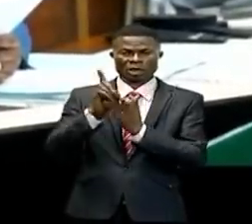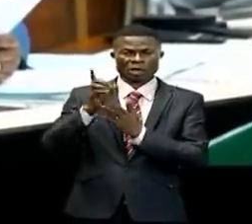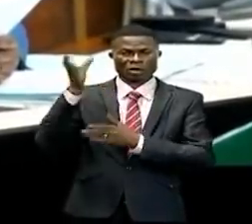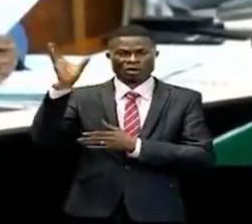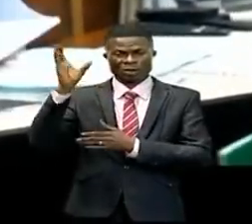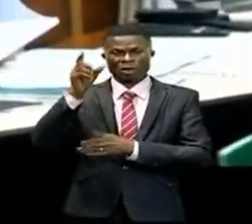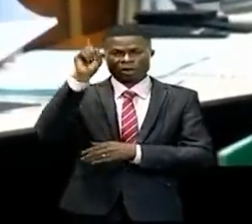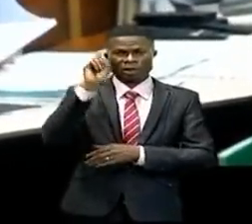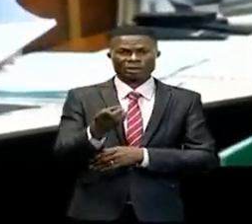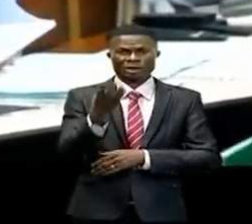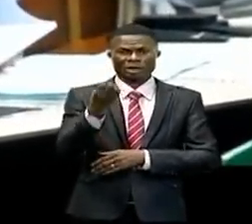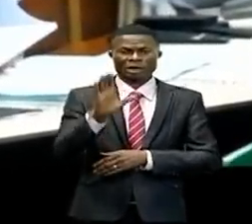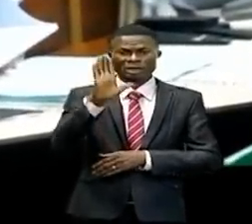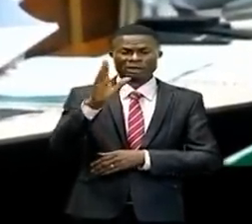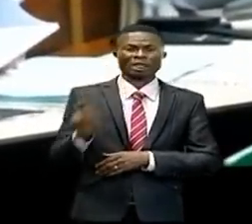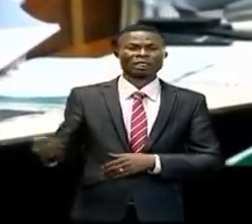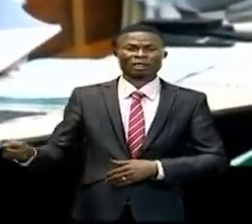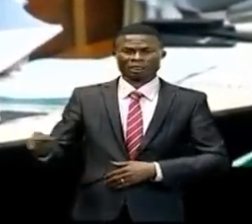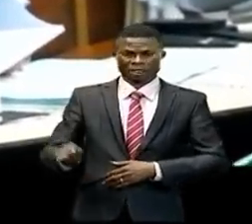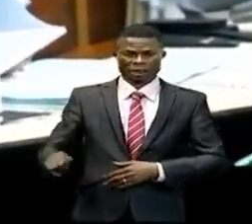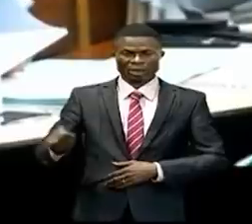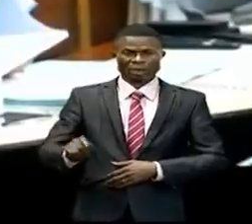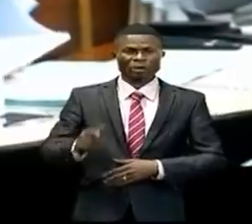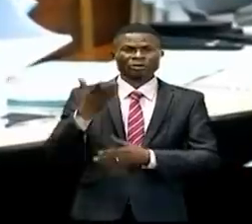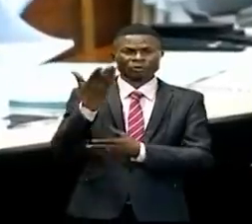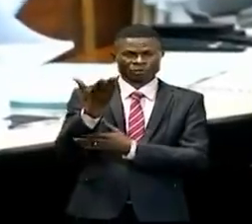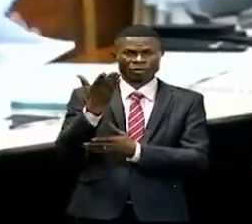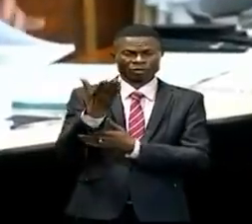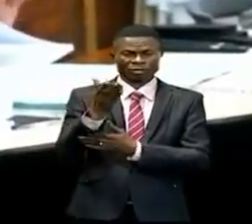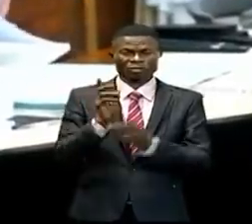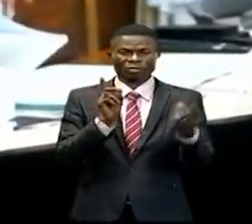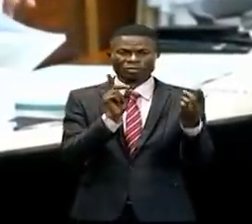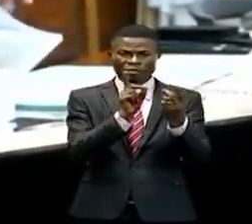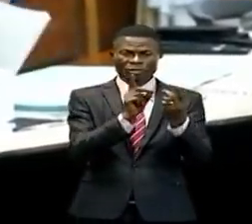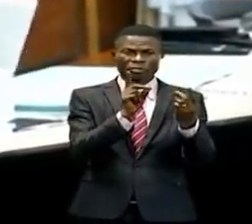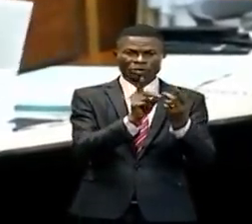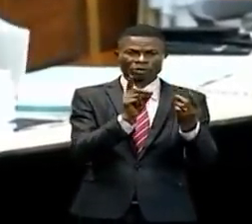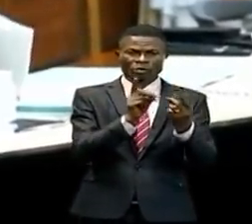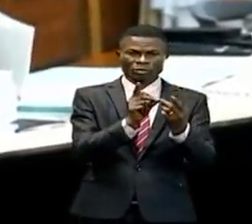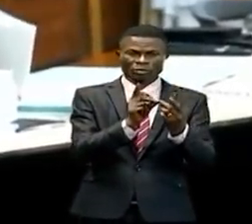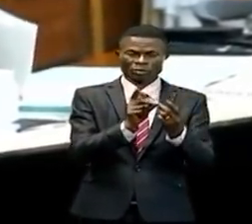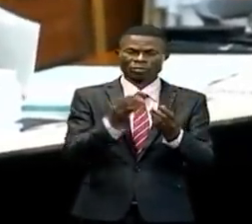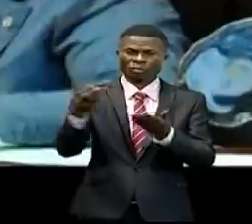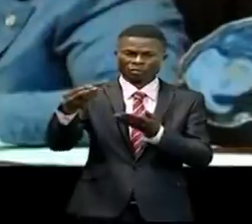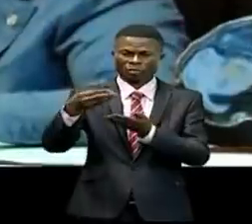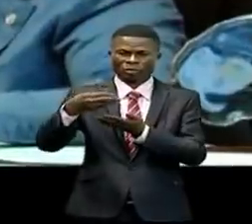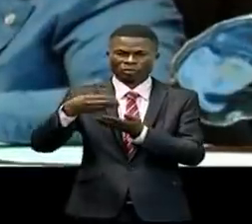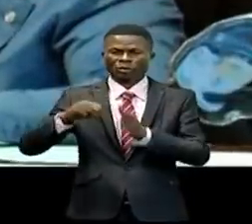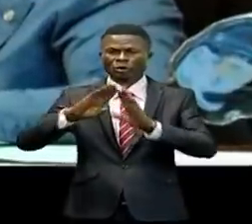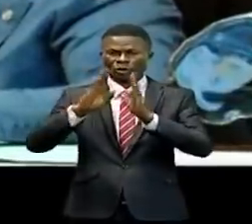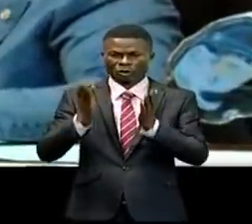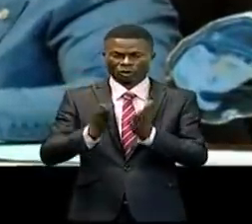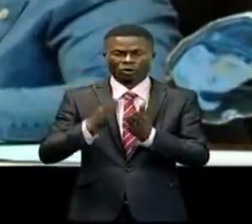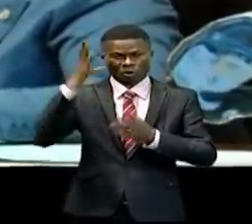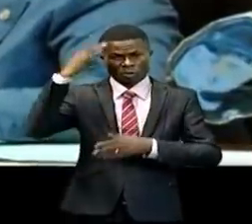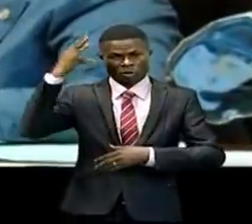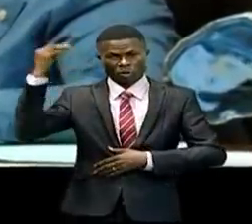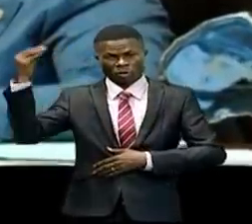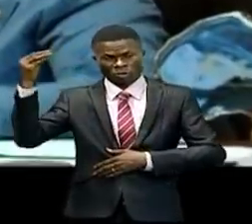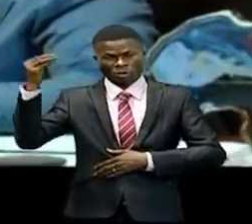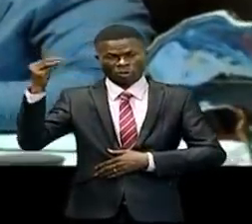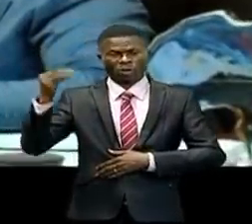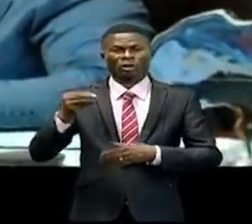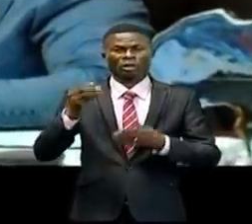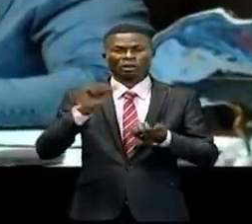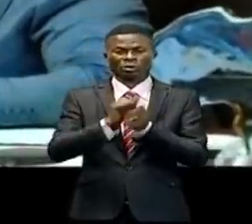de 145 territoires, a été invité de se rapprocher des ANSER afin de capitaliser son expertise et